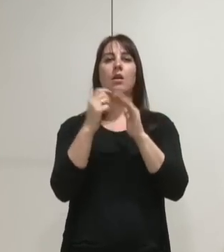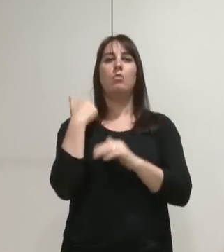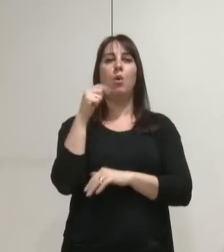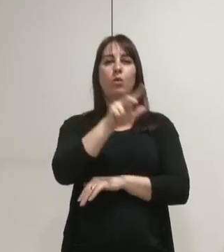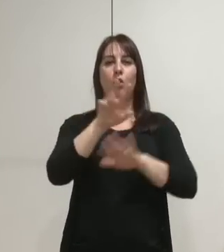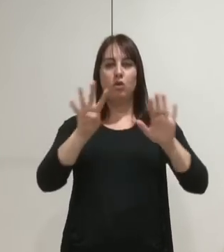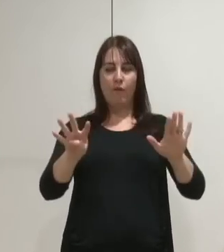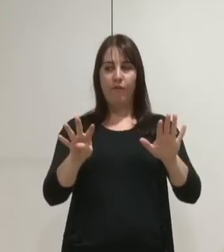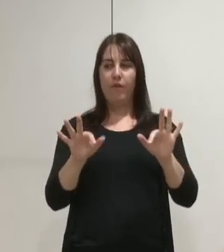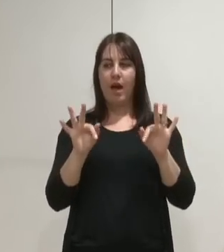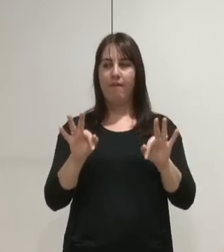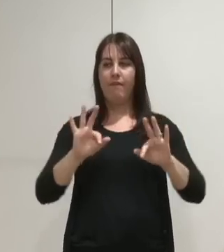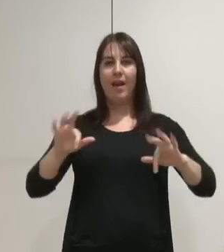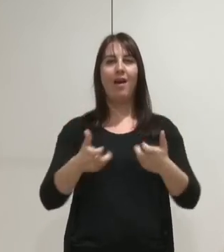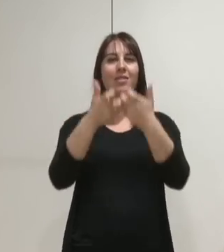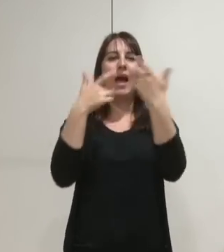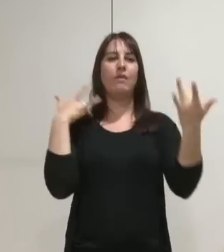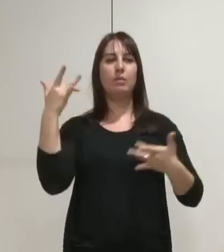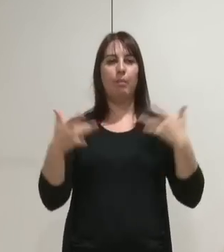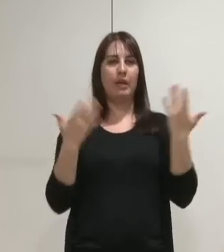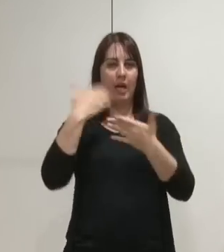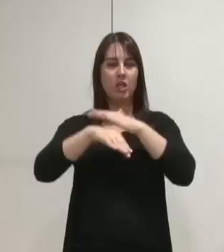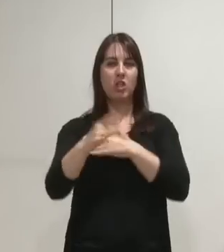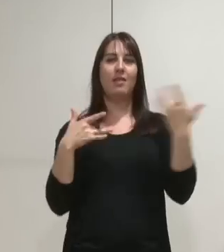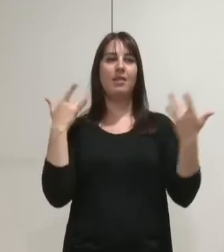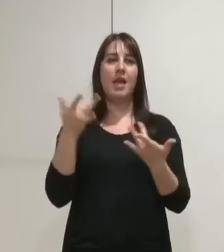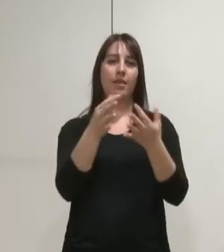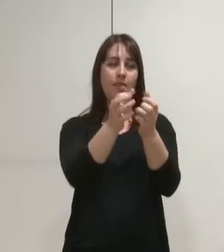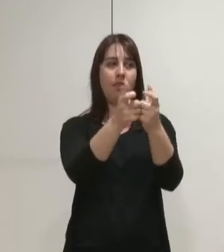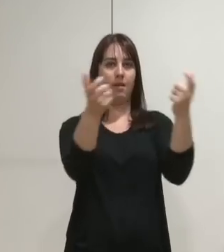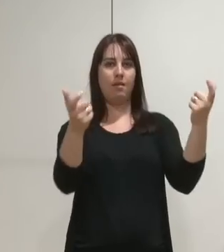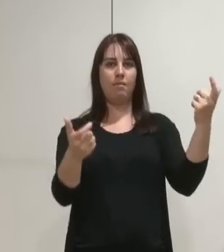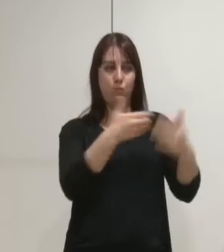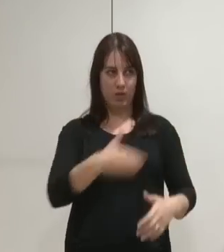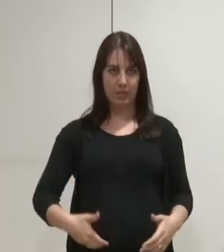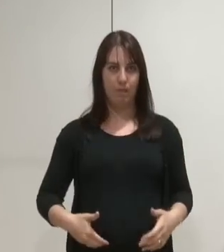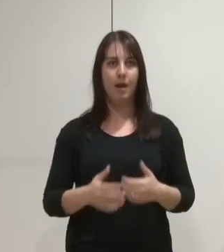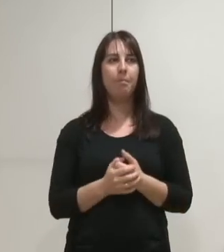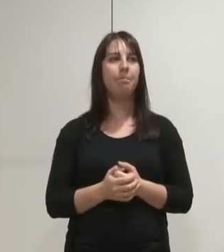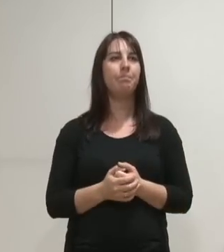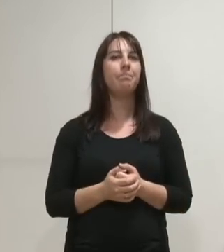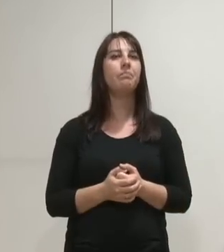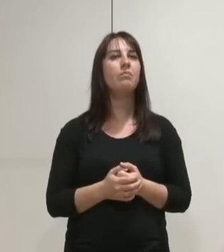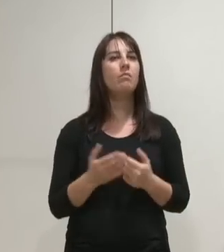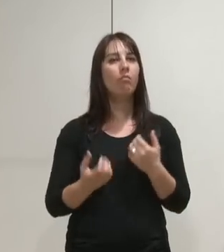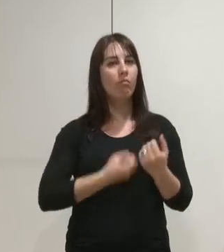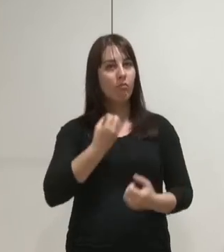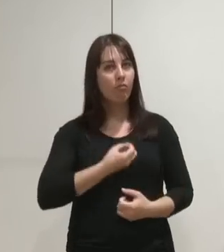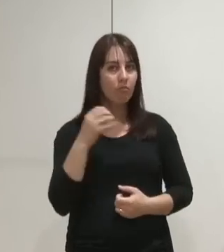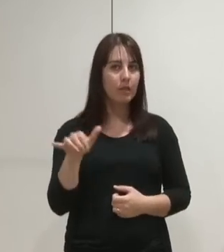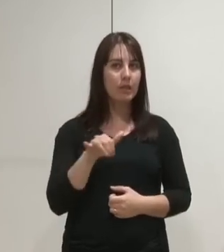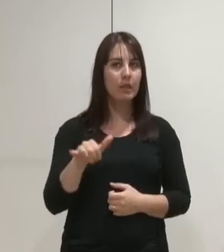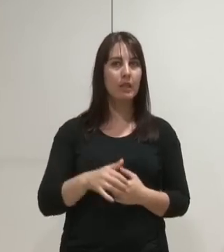il s'agit des tarifs de spectacle au théâtre municipal y a-t-il des